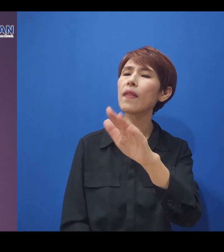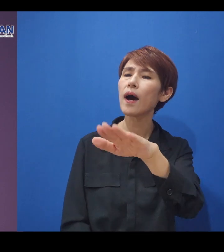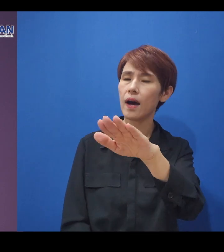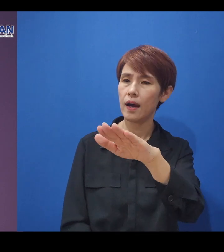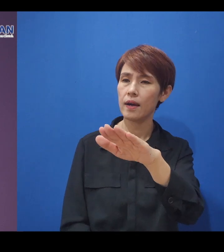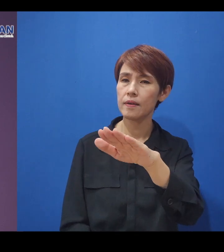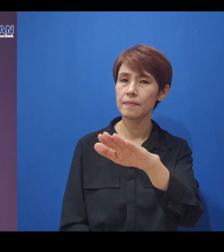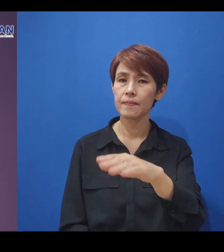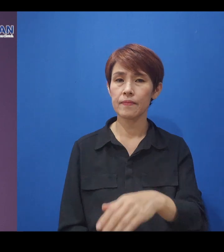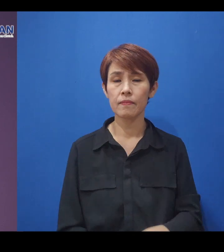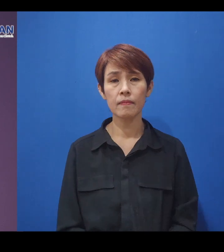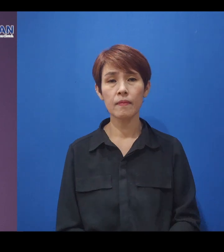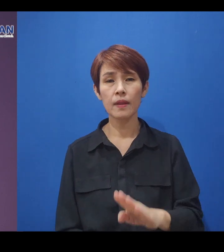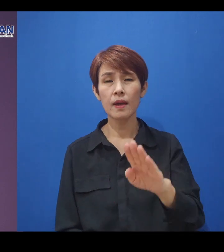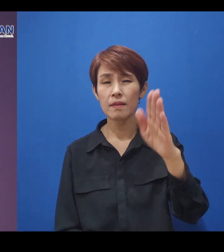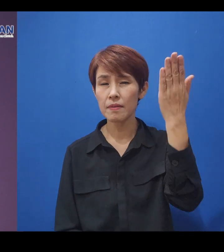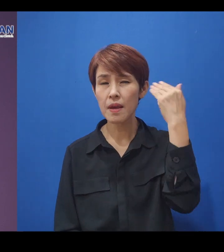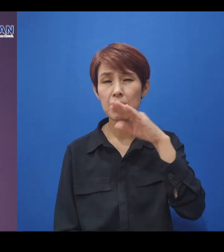베드로의 죽음이 기억이 나고